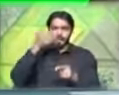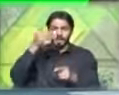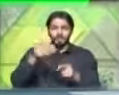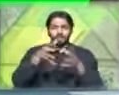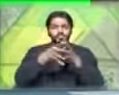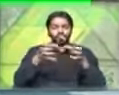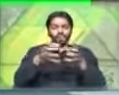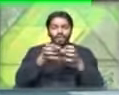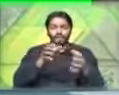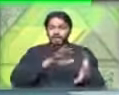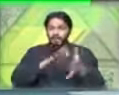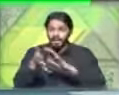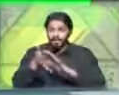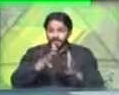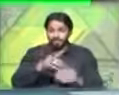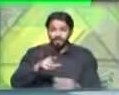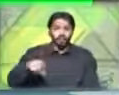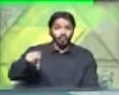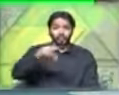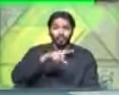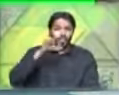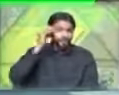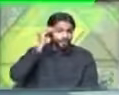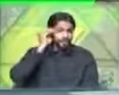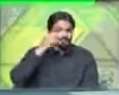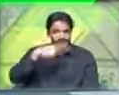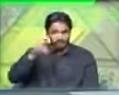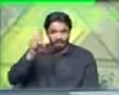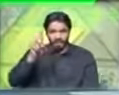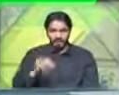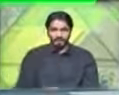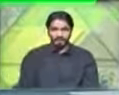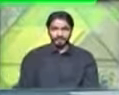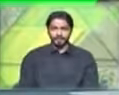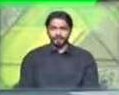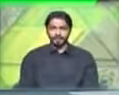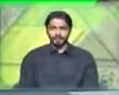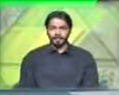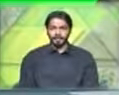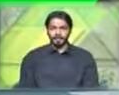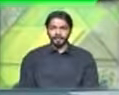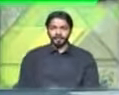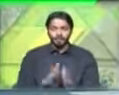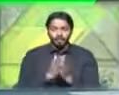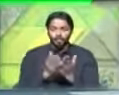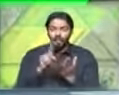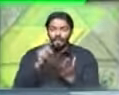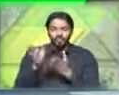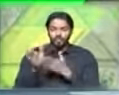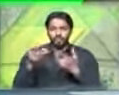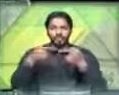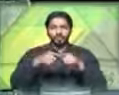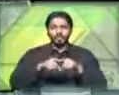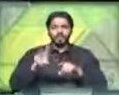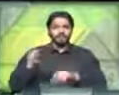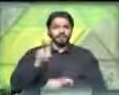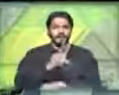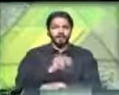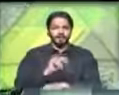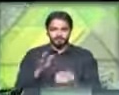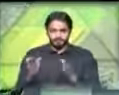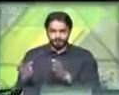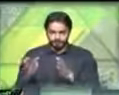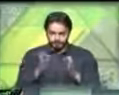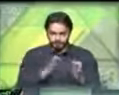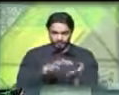في هذا، كيف نحقق الفهم على حقيقته وحسن الفهم في أي ذكر الحكيم وسنة النبي صلى الله عليه وسلم.